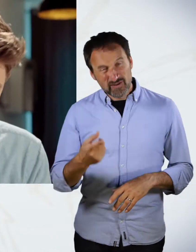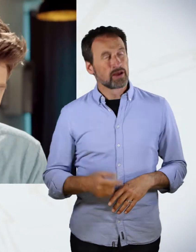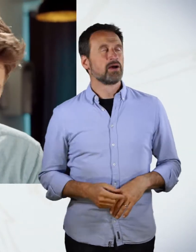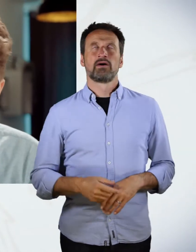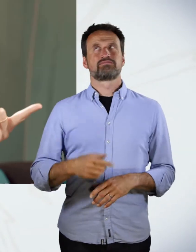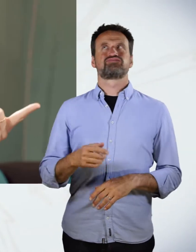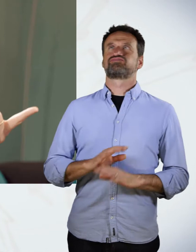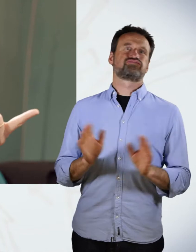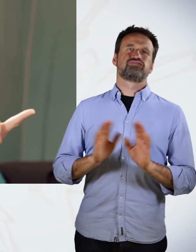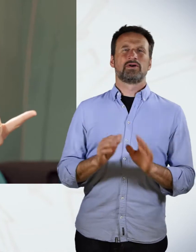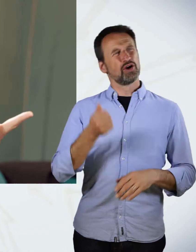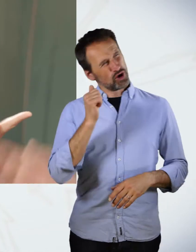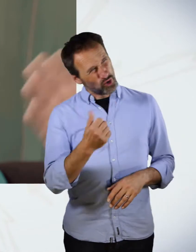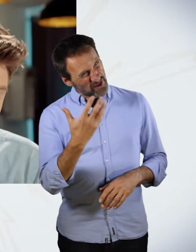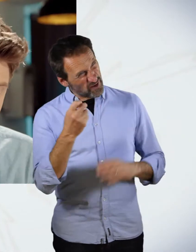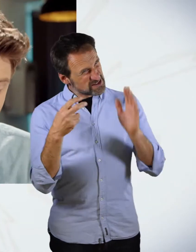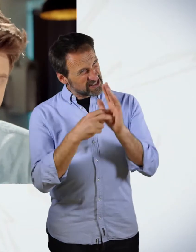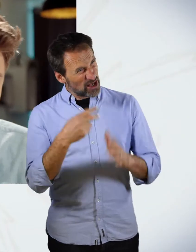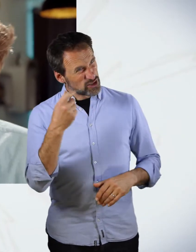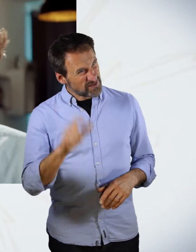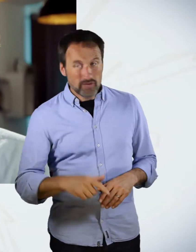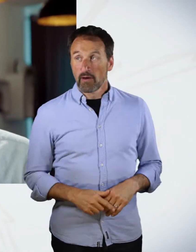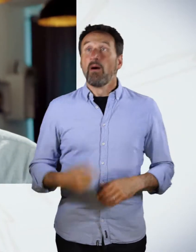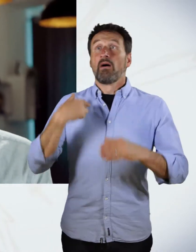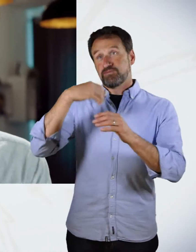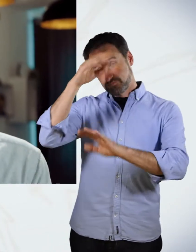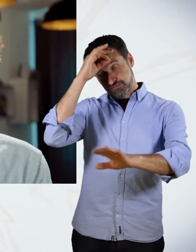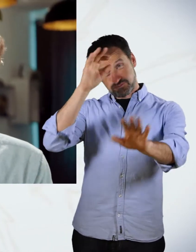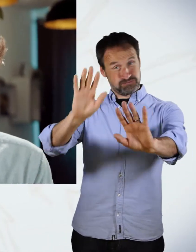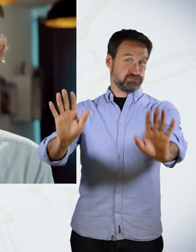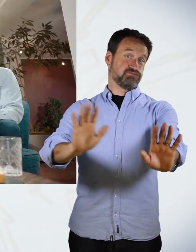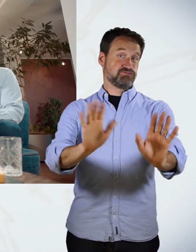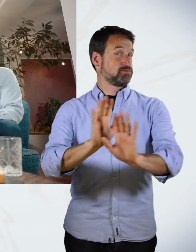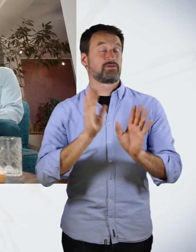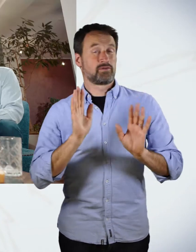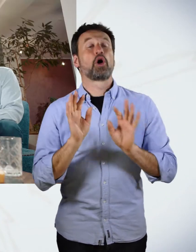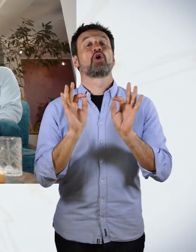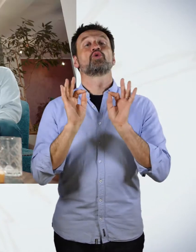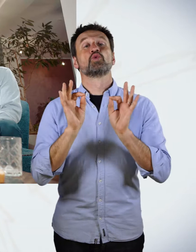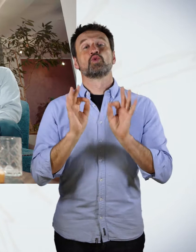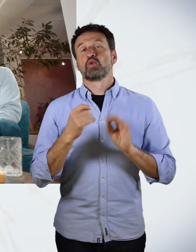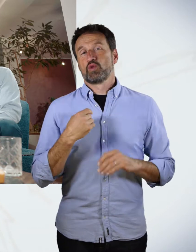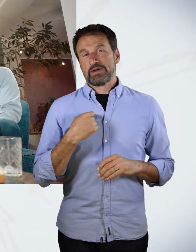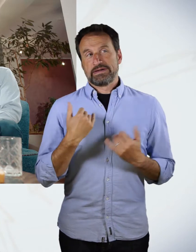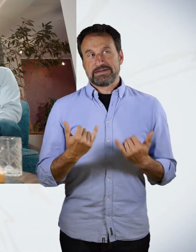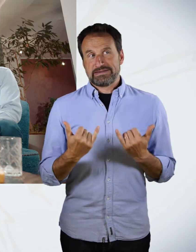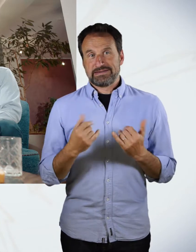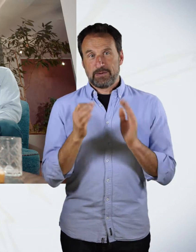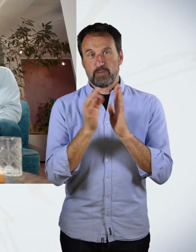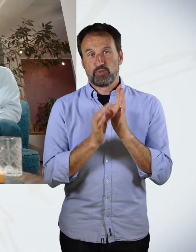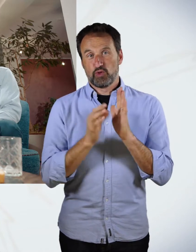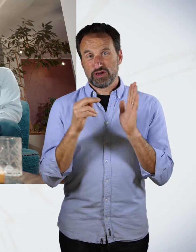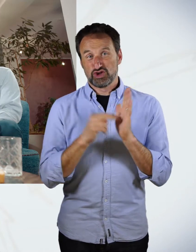Was sind 150 geteilt durch 12? Ja, hätte ich keine Ahnung gehabt. Das Gute ist, weißt du, wofür du kein Genie sein musst, um auszurechnen, wie der Punktestand jetzt gerade